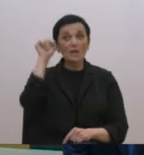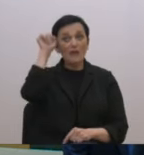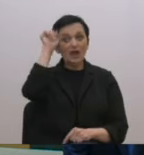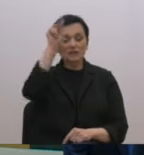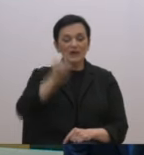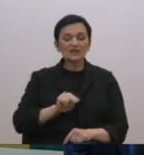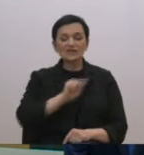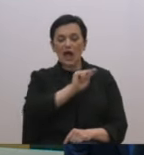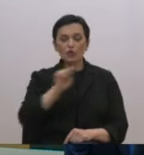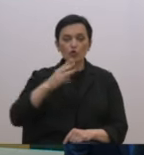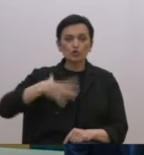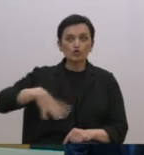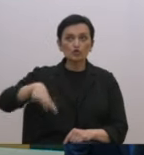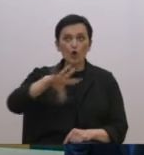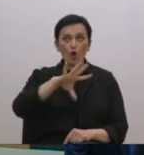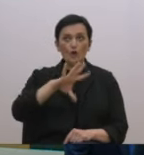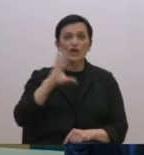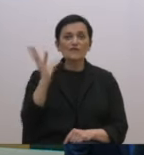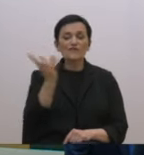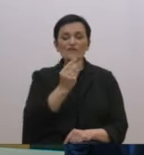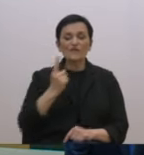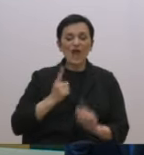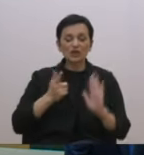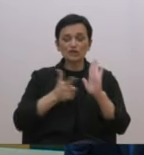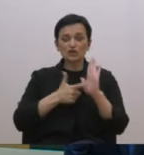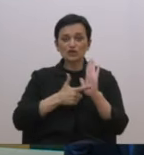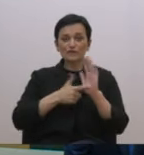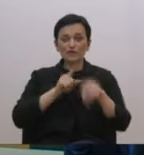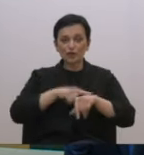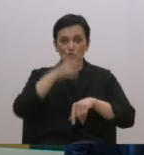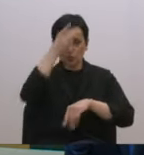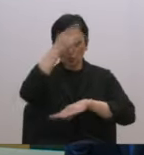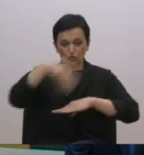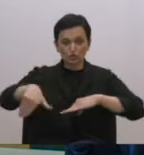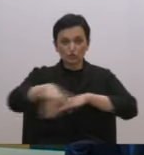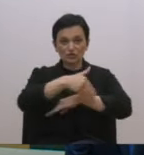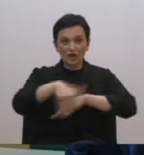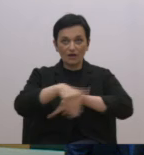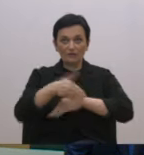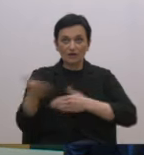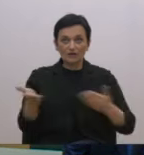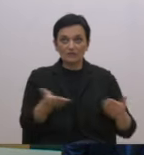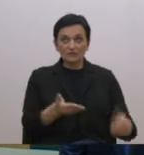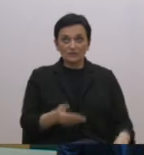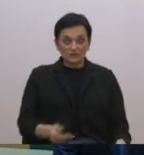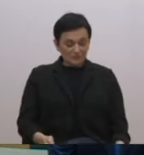დალოცო საქართველო. ყველას ვე გელოდებით შვიცაძე რუსთაველზე.